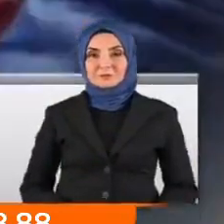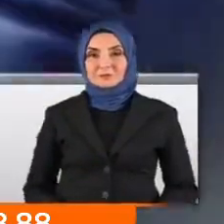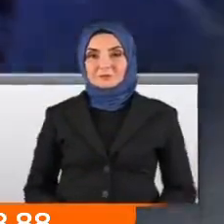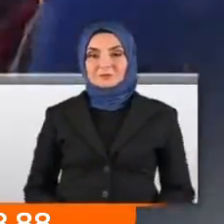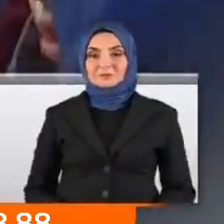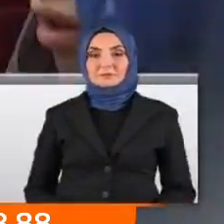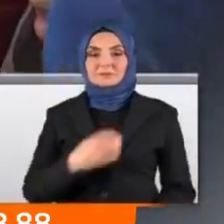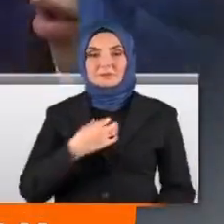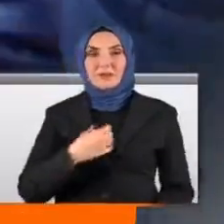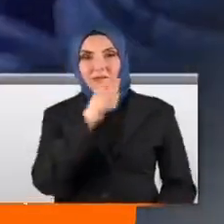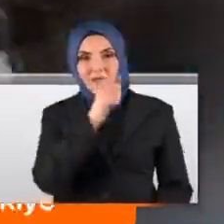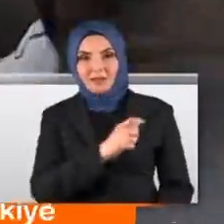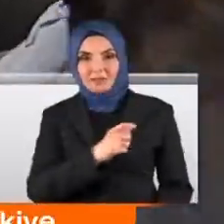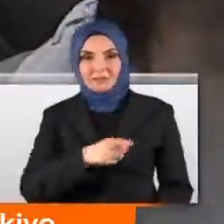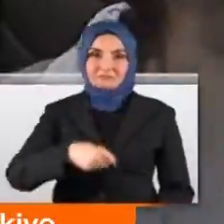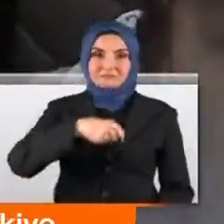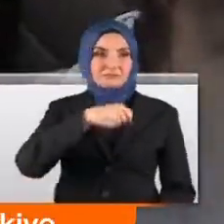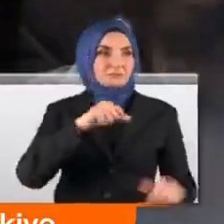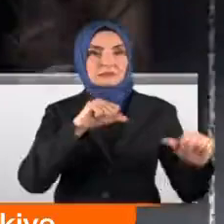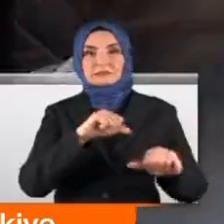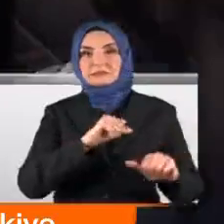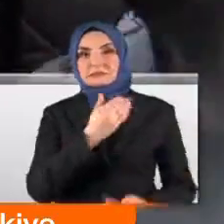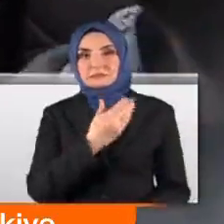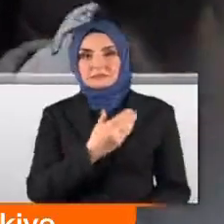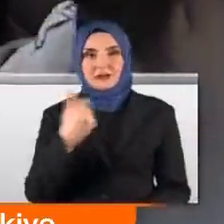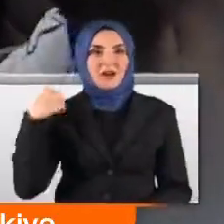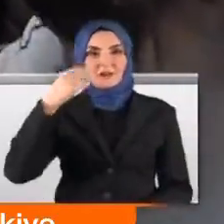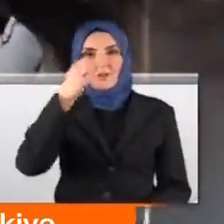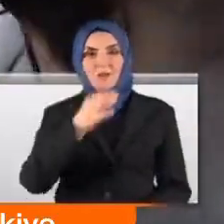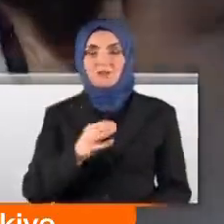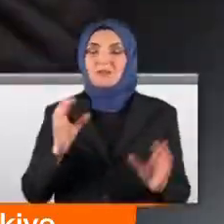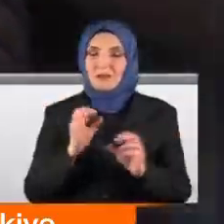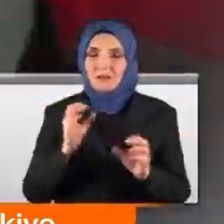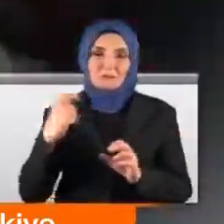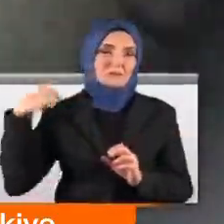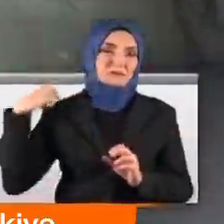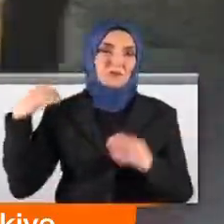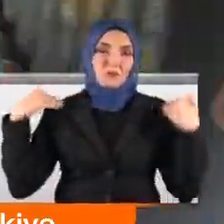Annem de taşıyamıyor bu çantayı. Omurilikleri falan da çok ağrıyor. Omuzlarım da ağrıyor.